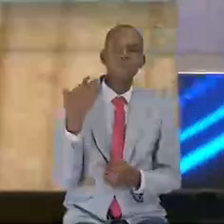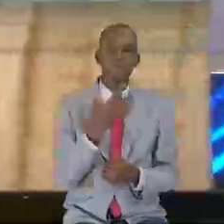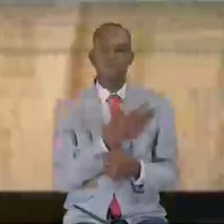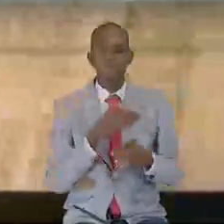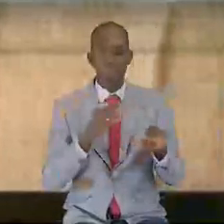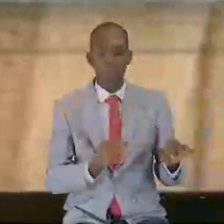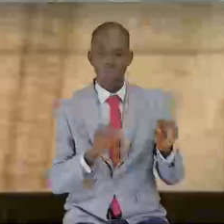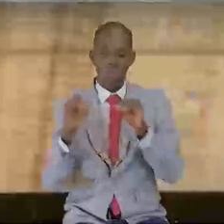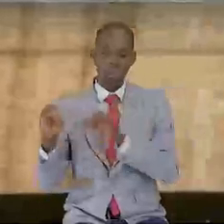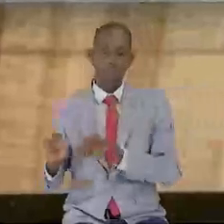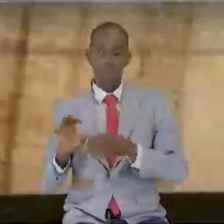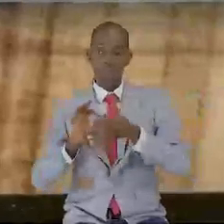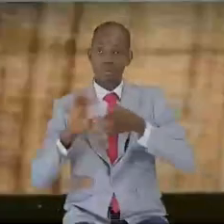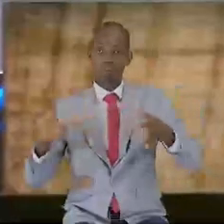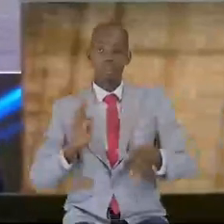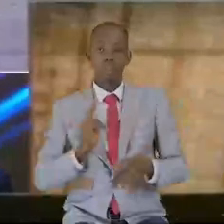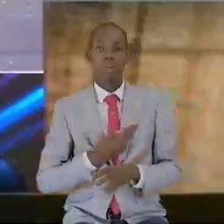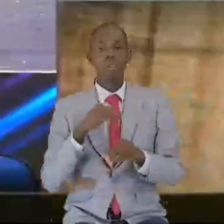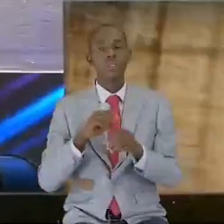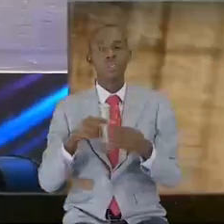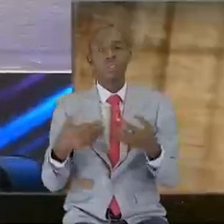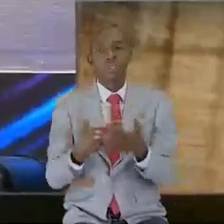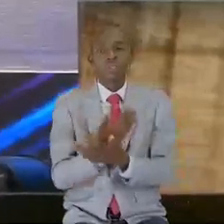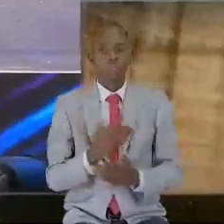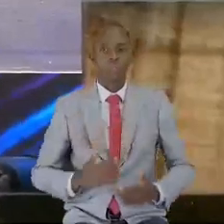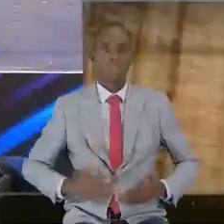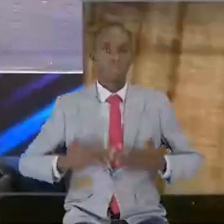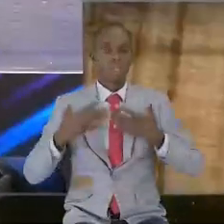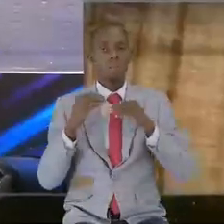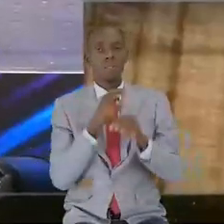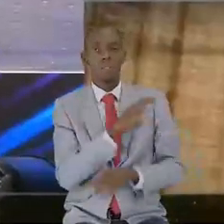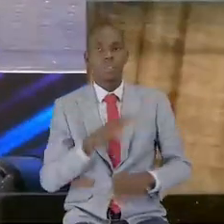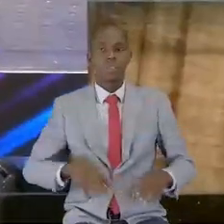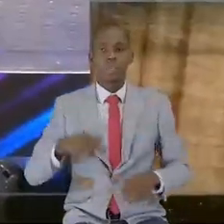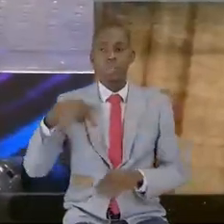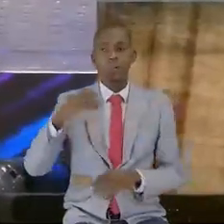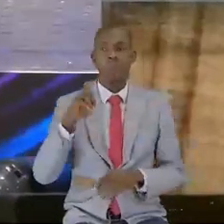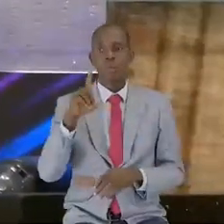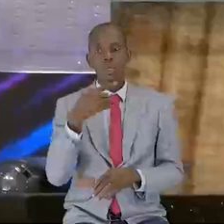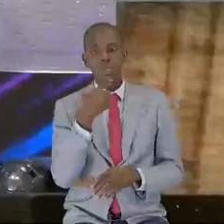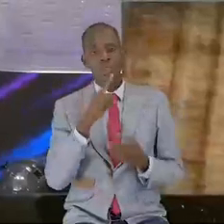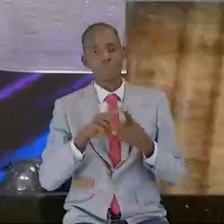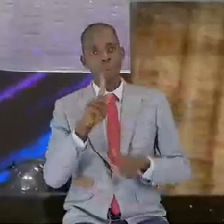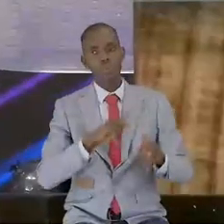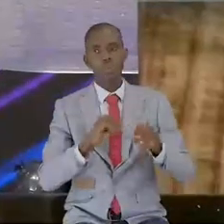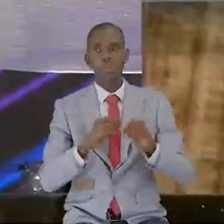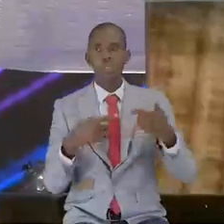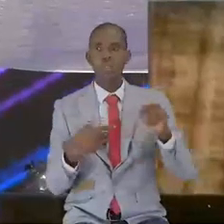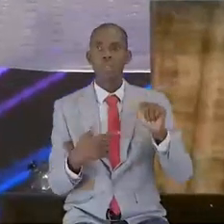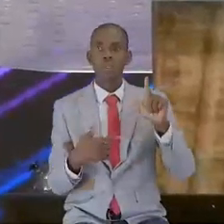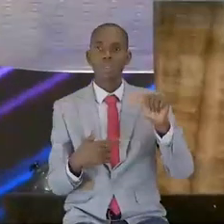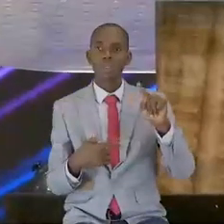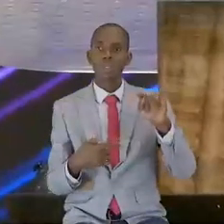nous libère pour une nouvelle vie en Christ. Et l'apôtre Paul dit, Galates, vous avez rencontré